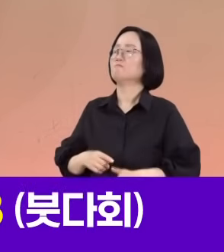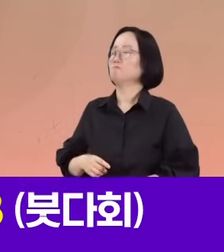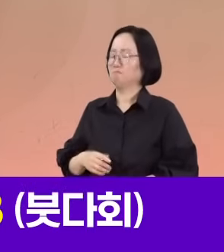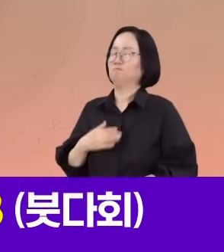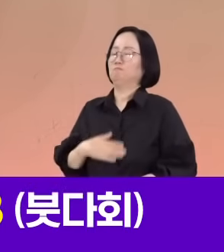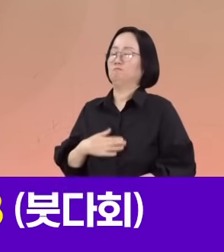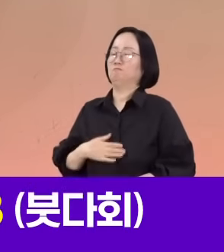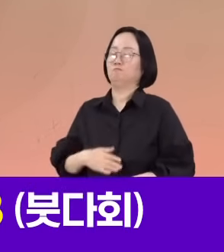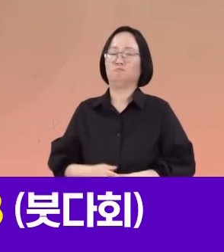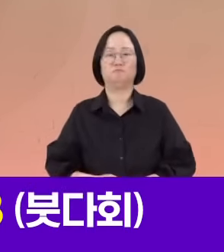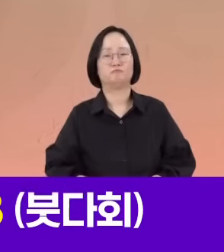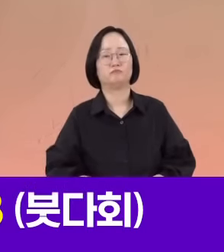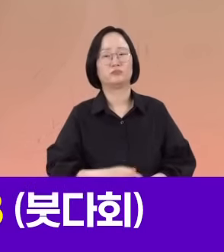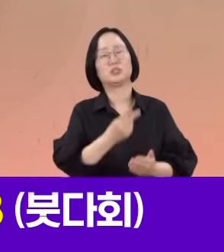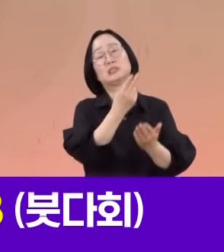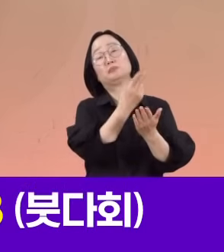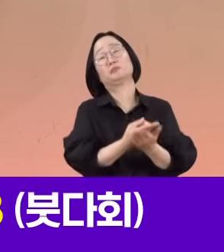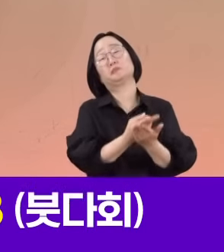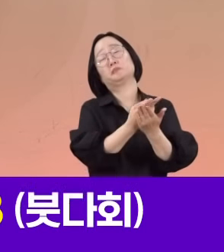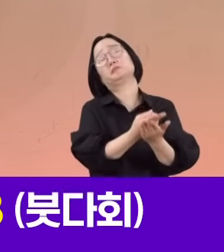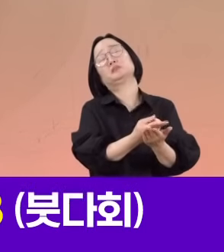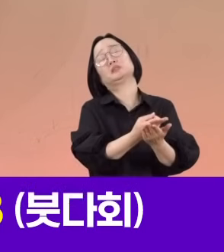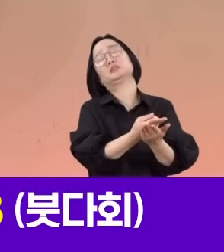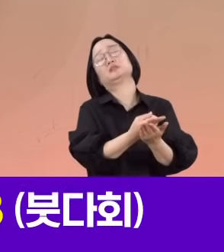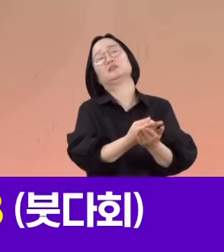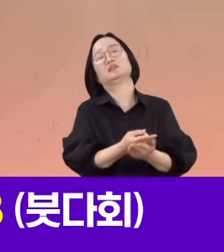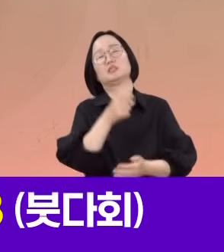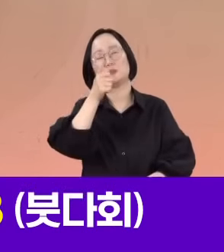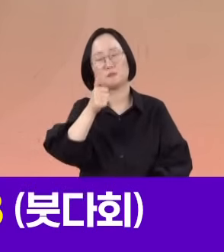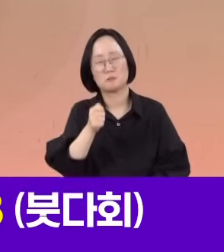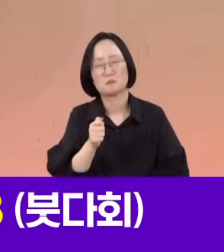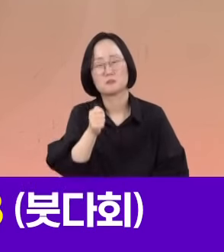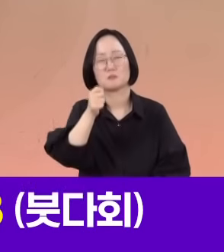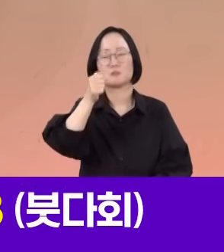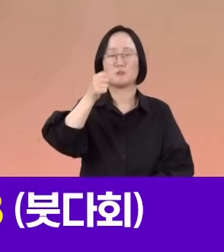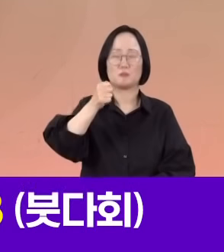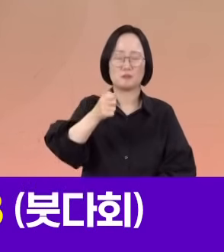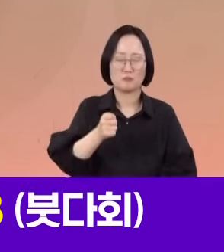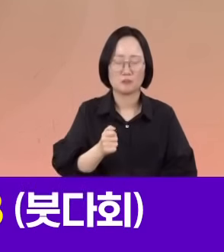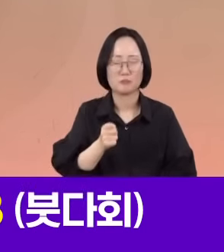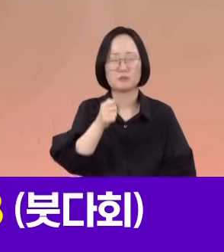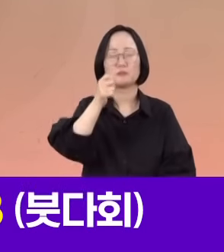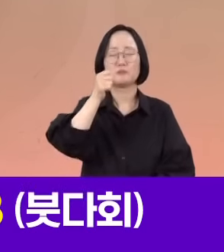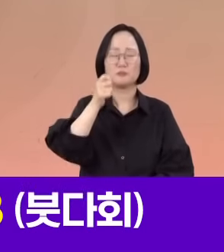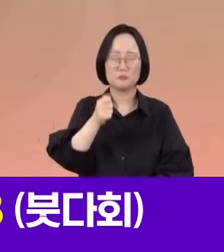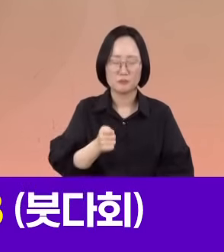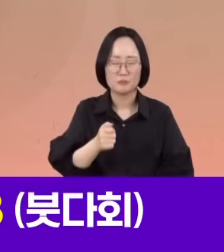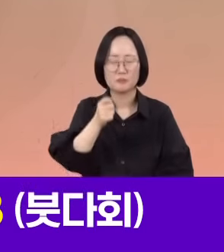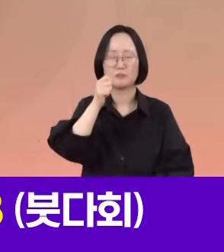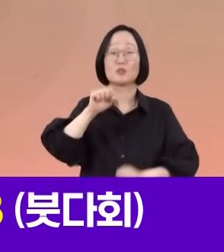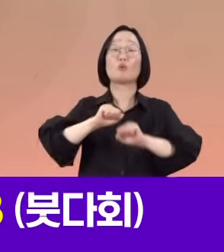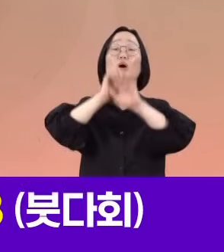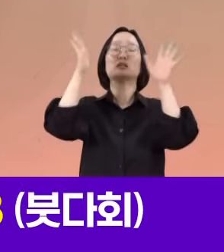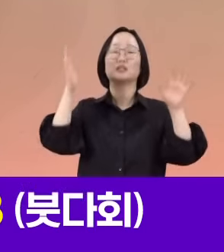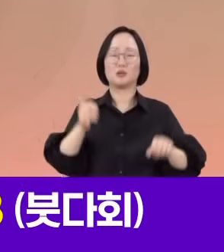하염없이 하염없이 염주를 굴리고 굴리고 굴리면서 관세음보살을